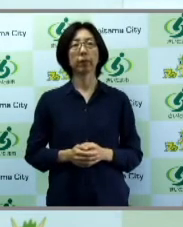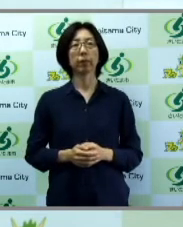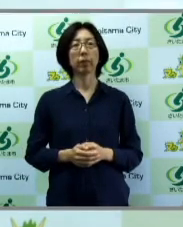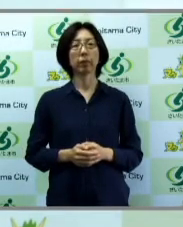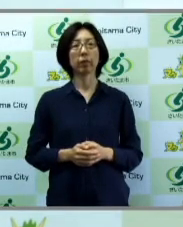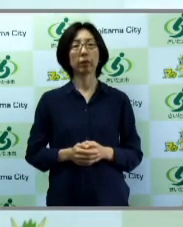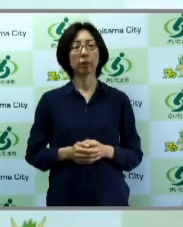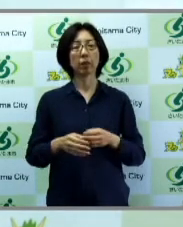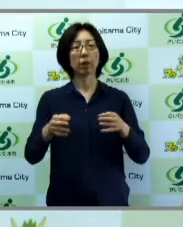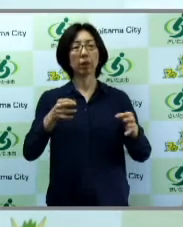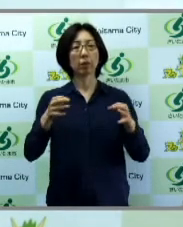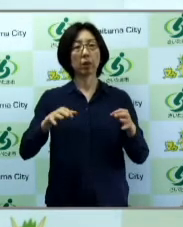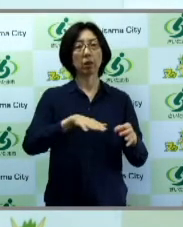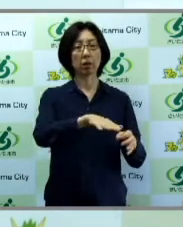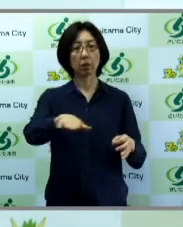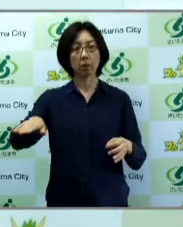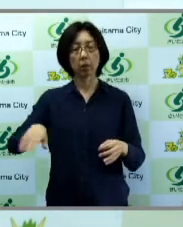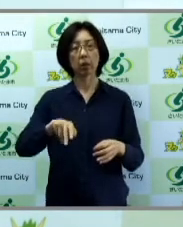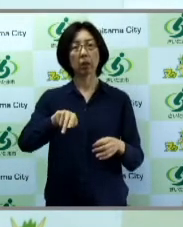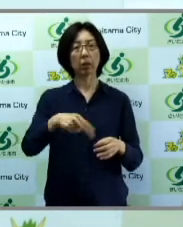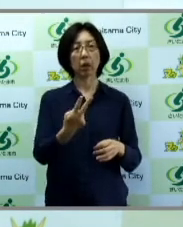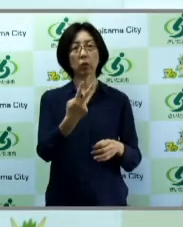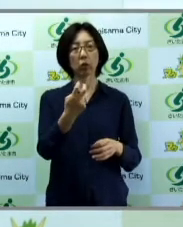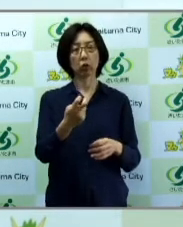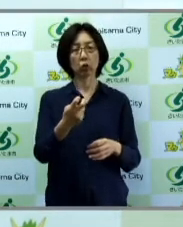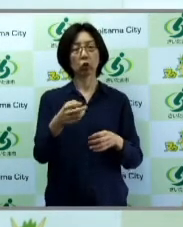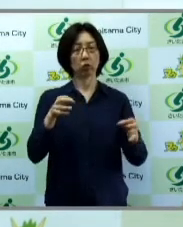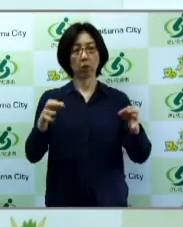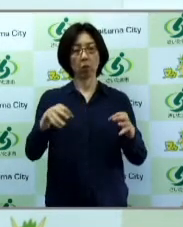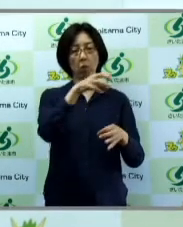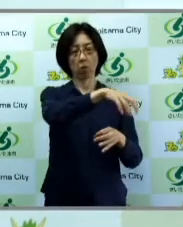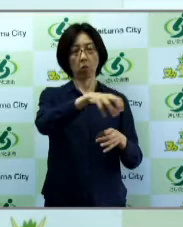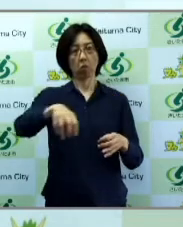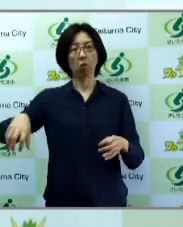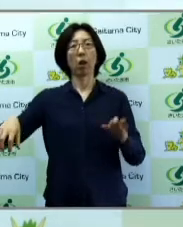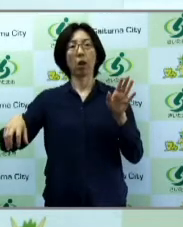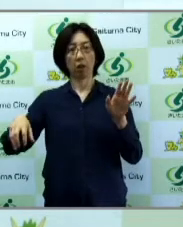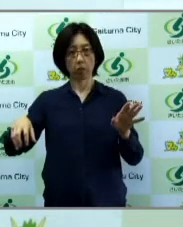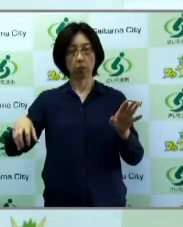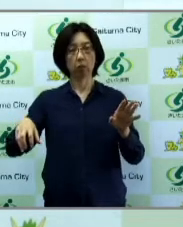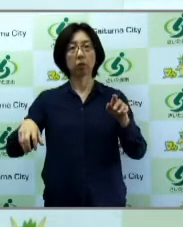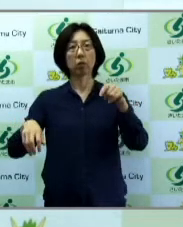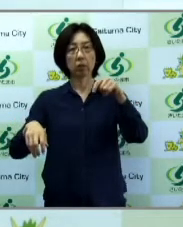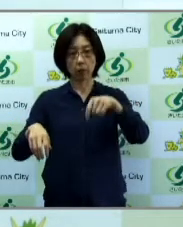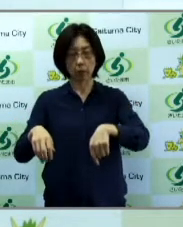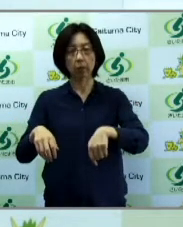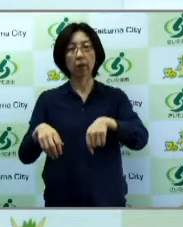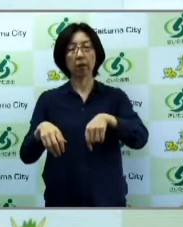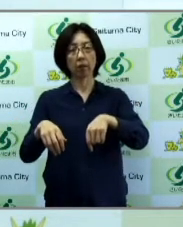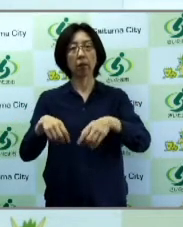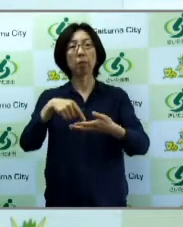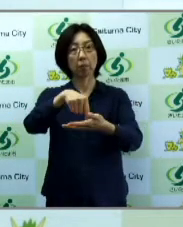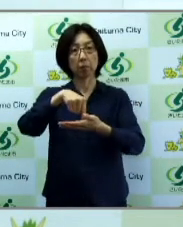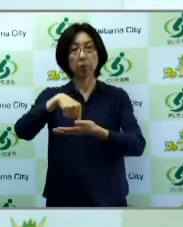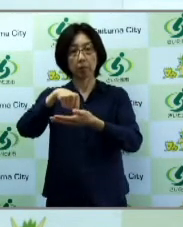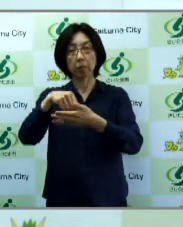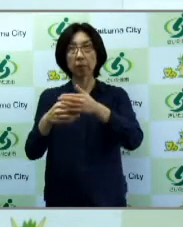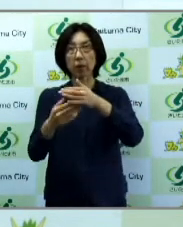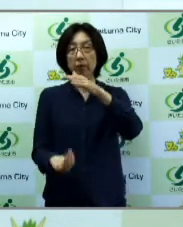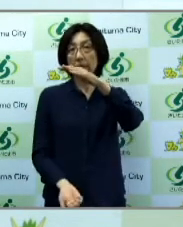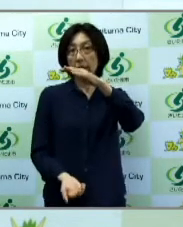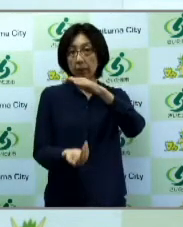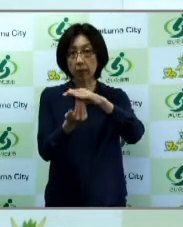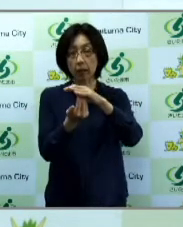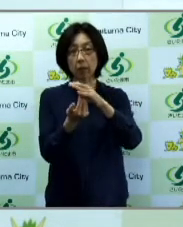数220店舗ほどということですが、最大件数としては何件くらいを想定して今準備されているのかというの